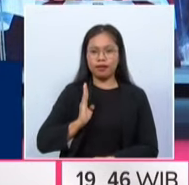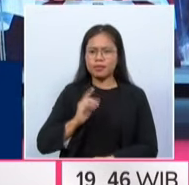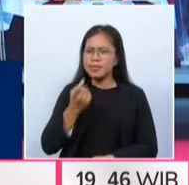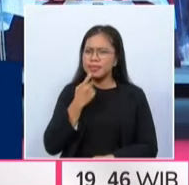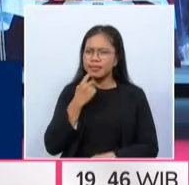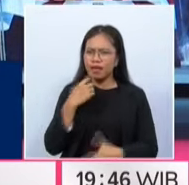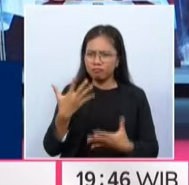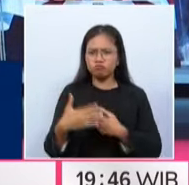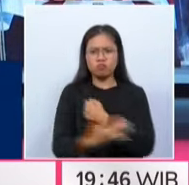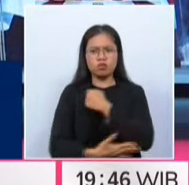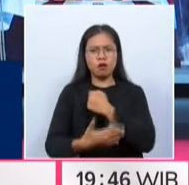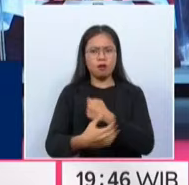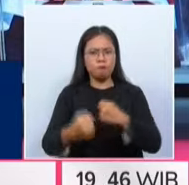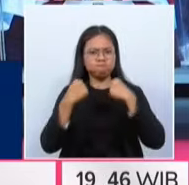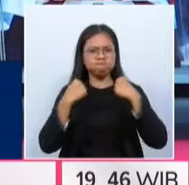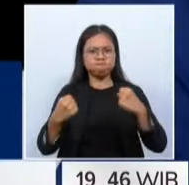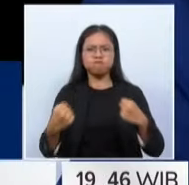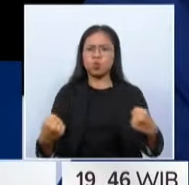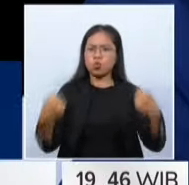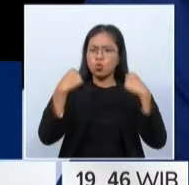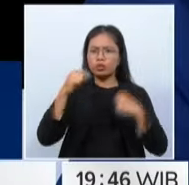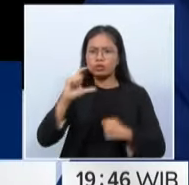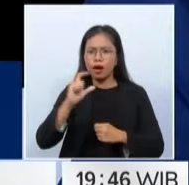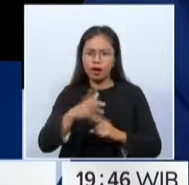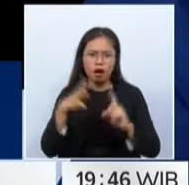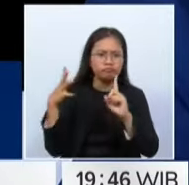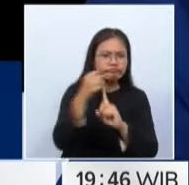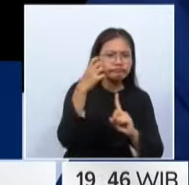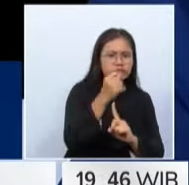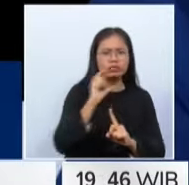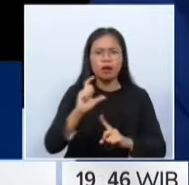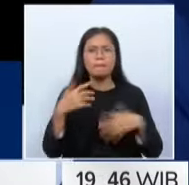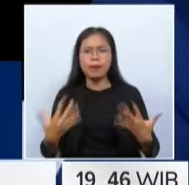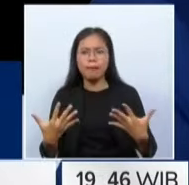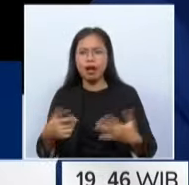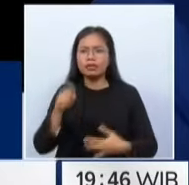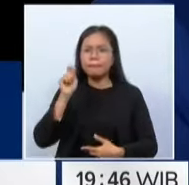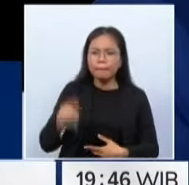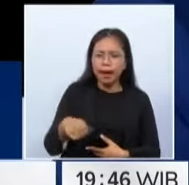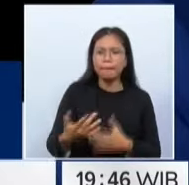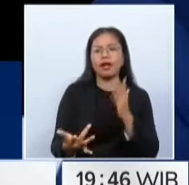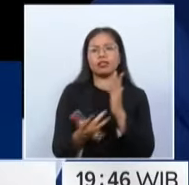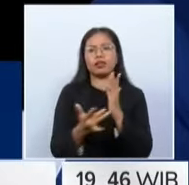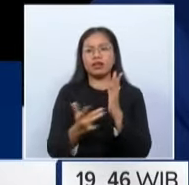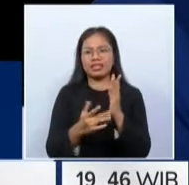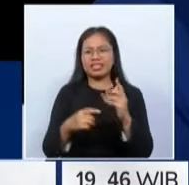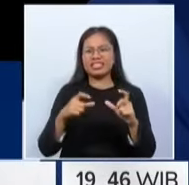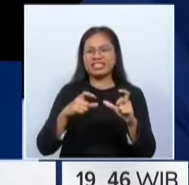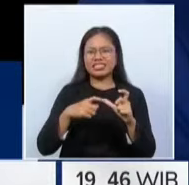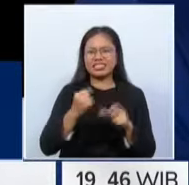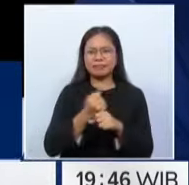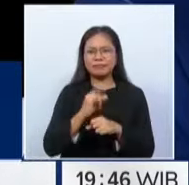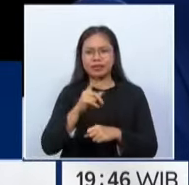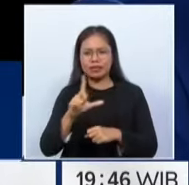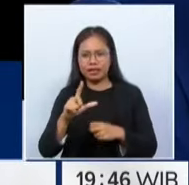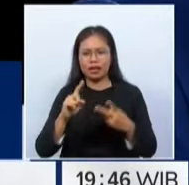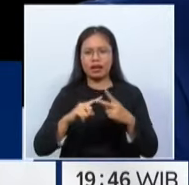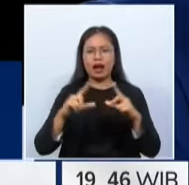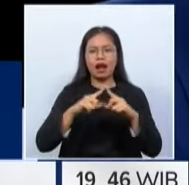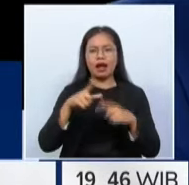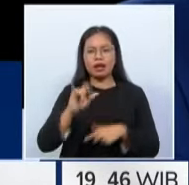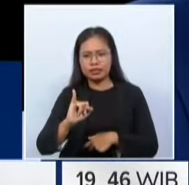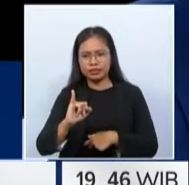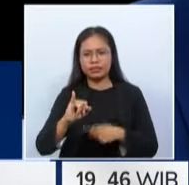yang tangguh dapat dicapai dengan memanfaatkan teknologi siber kecerdasan buatan dan satelit